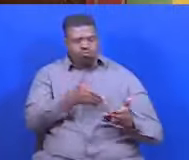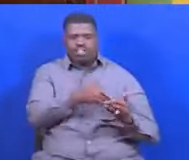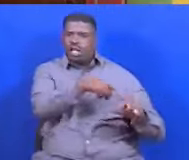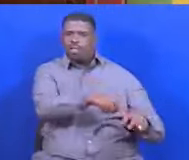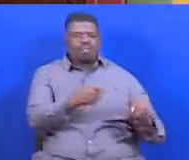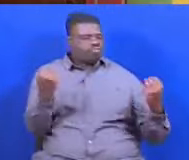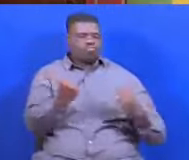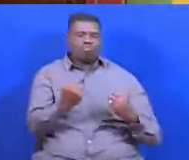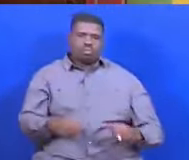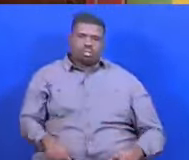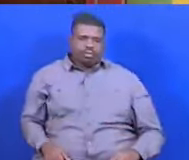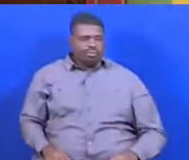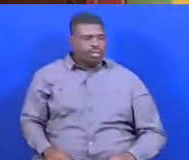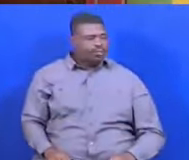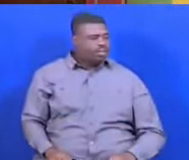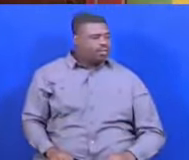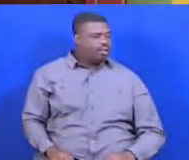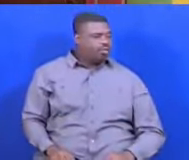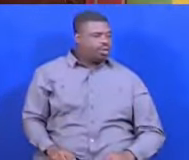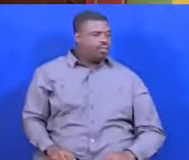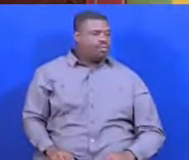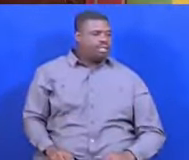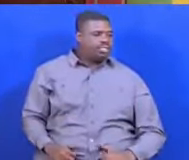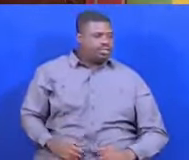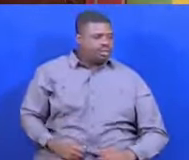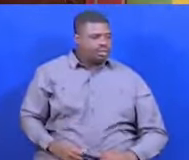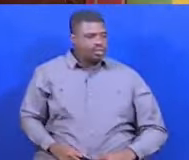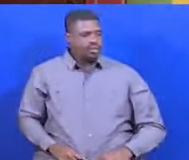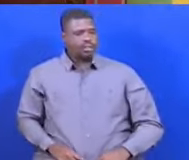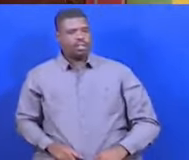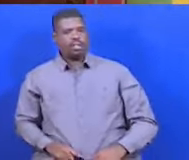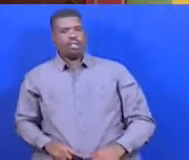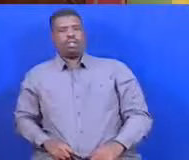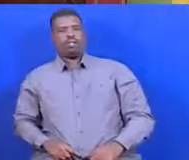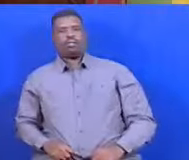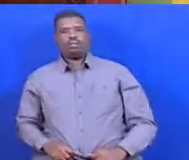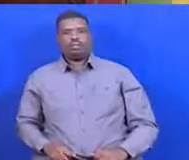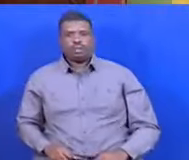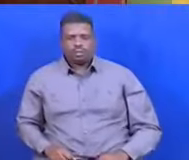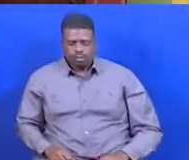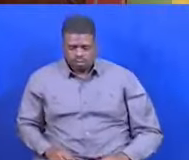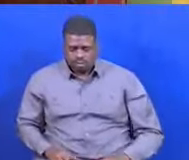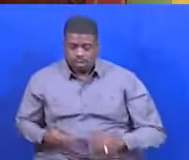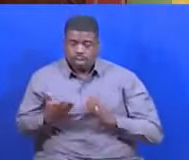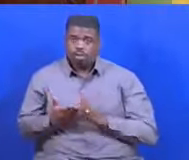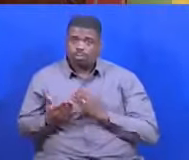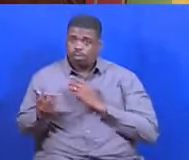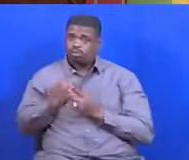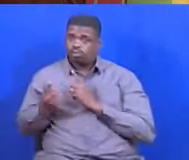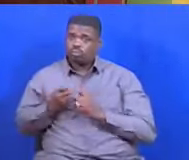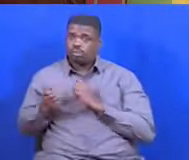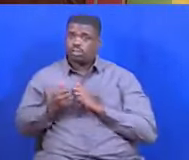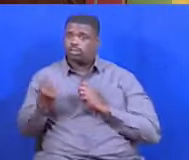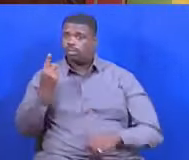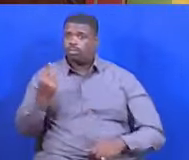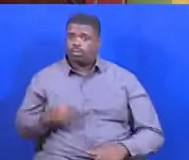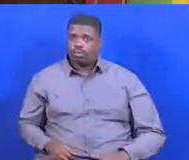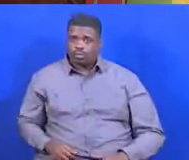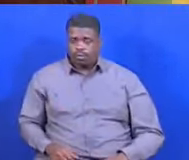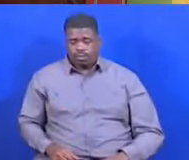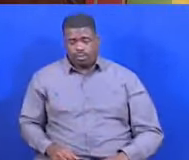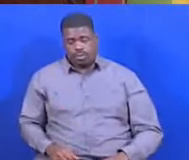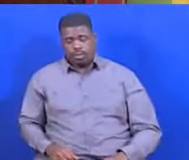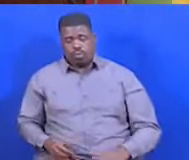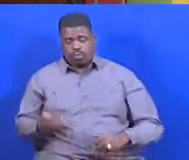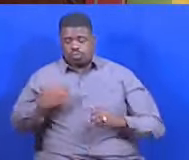tulipo. Mheshimiwa Spika, baada ya kueleza hayo, ninaomba nizungumzie swala moja ambalo jana Mheshimiwa